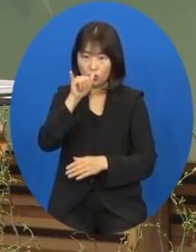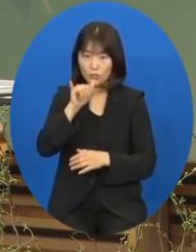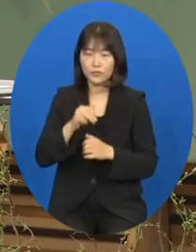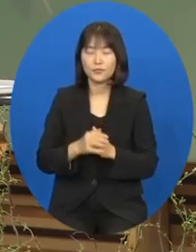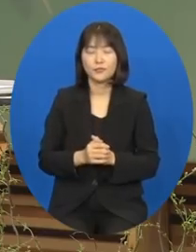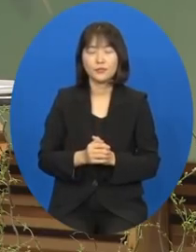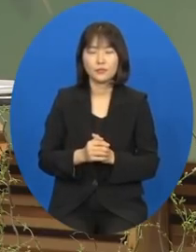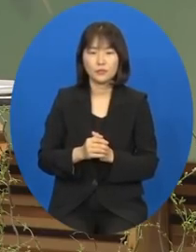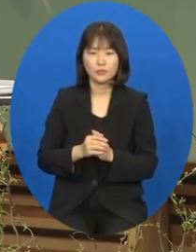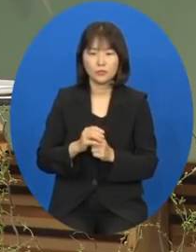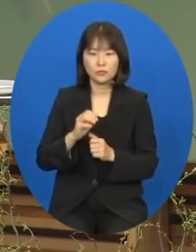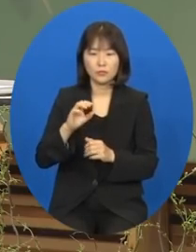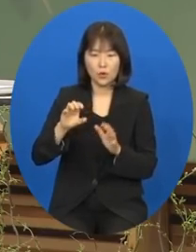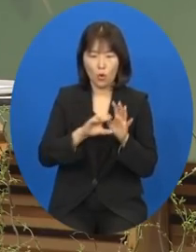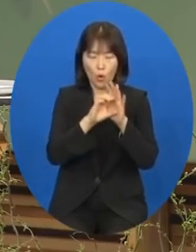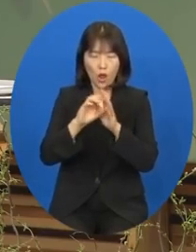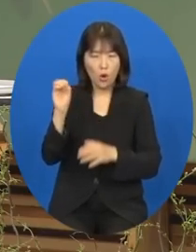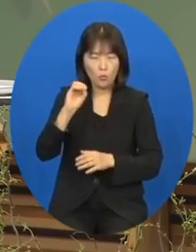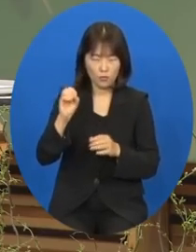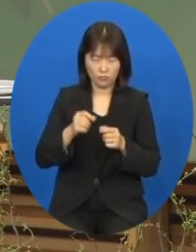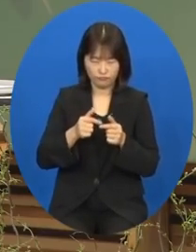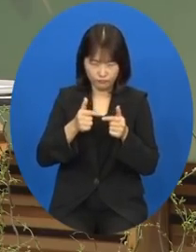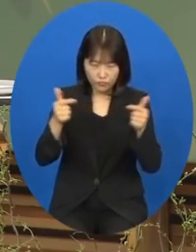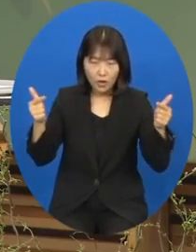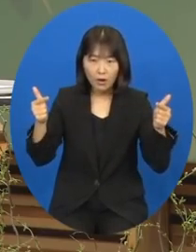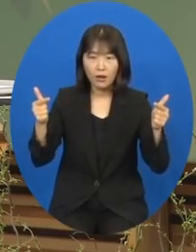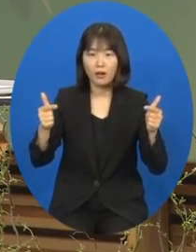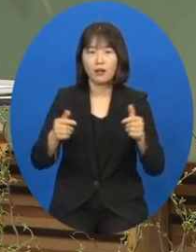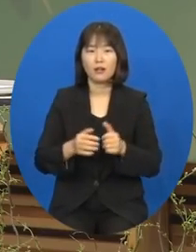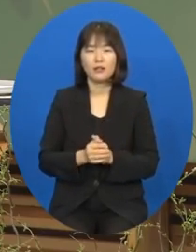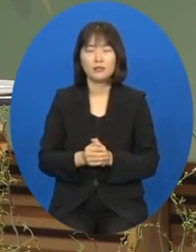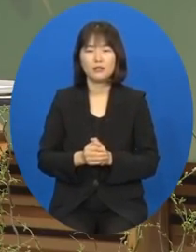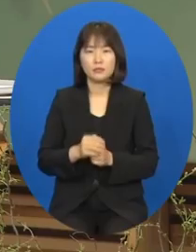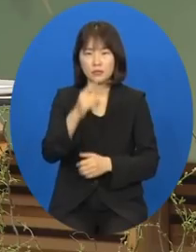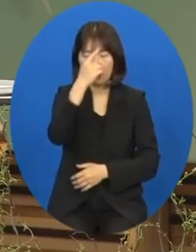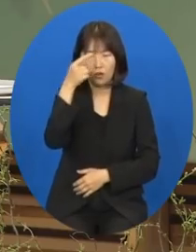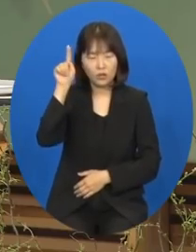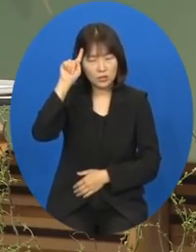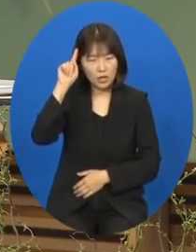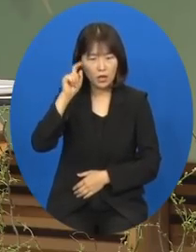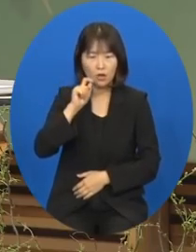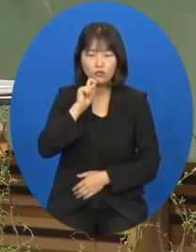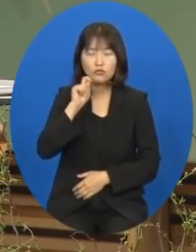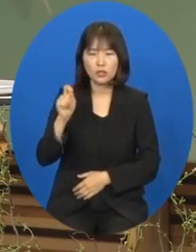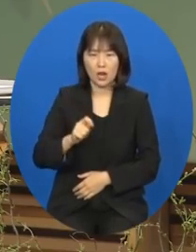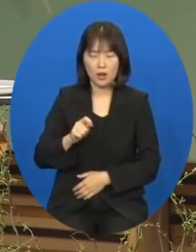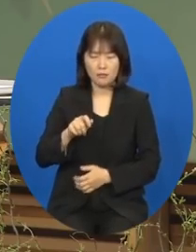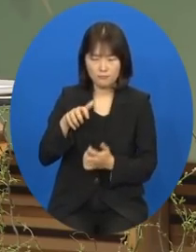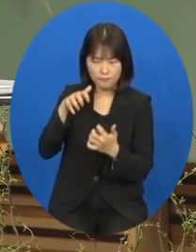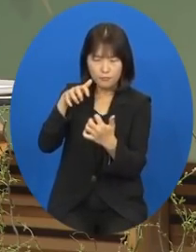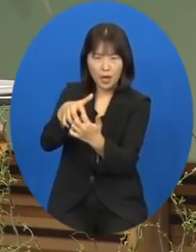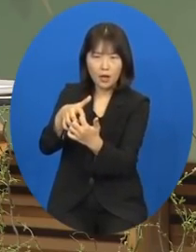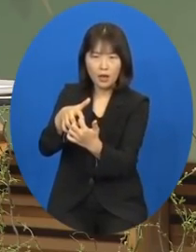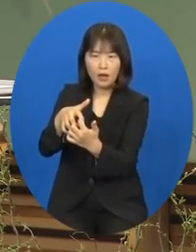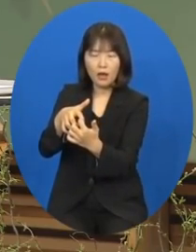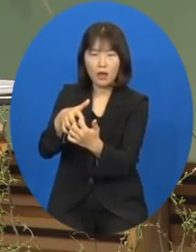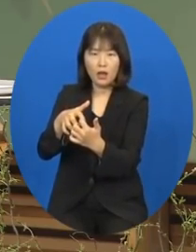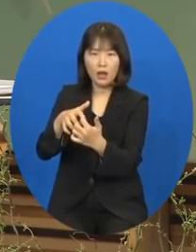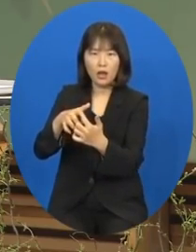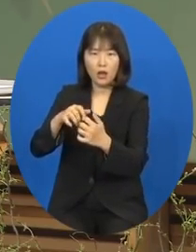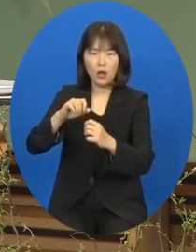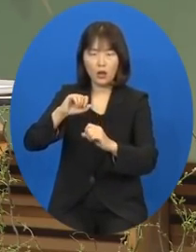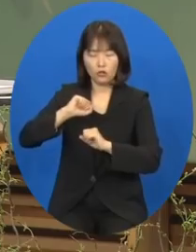오늘 그런 확산은 정점을 향해서 가고 있고요 러시아가 우크라이나 를 증거하여 군인 만이 아니라